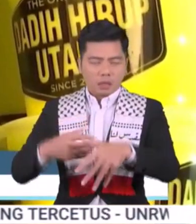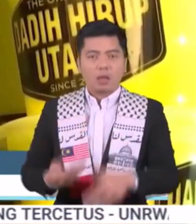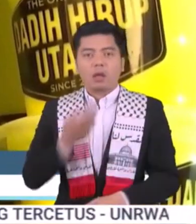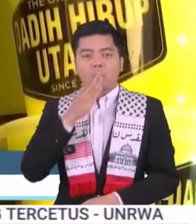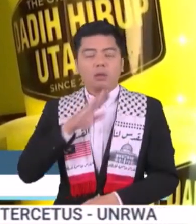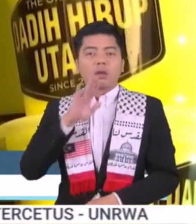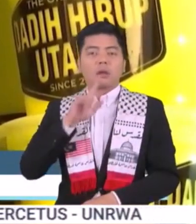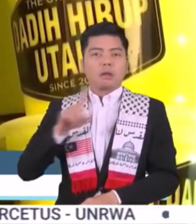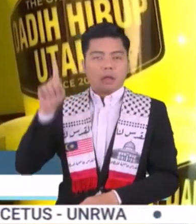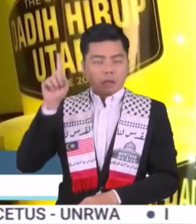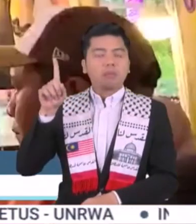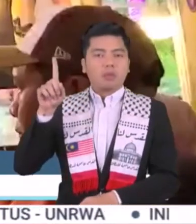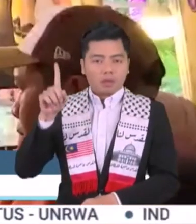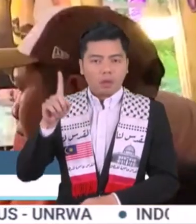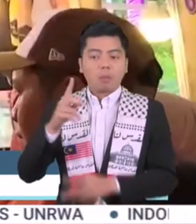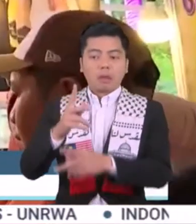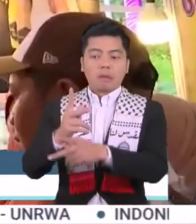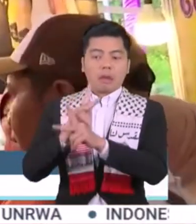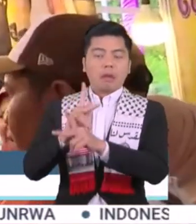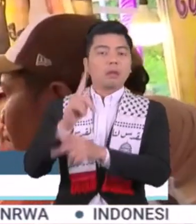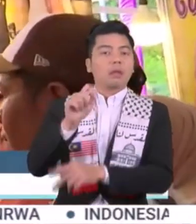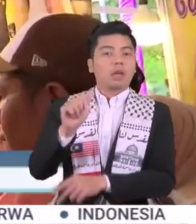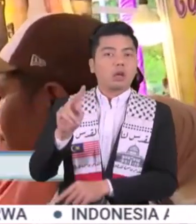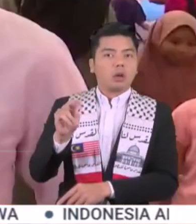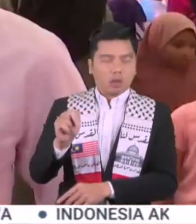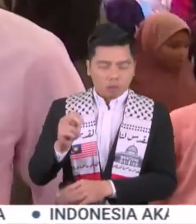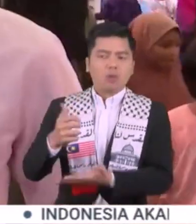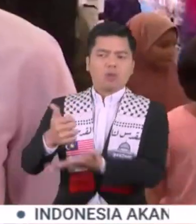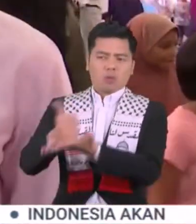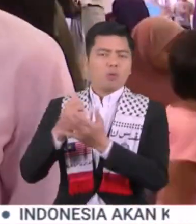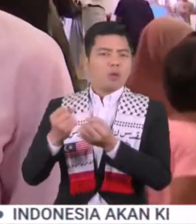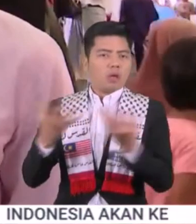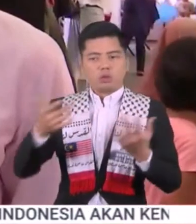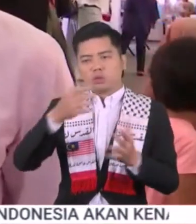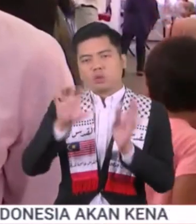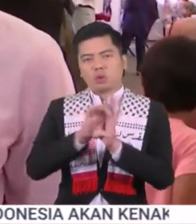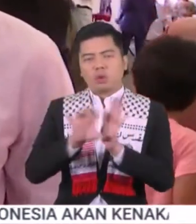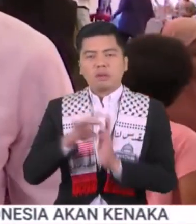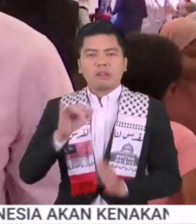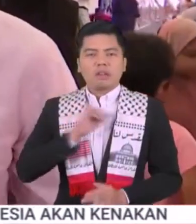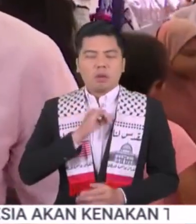Alhamdulillah saya tengok pinjaman Tekun ni sangat membantulah sebab macam